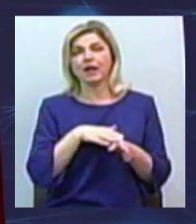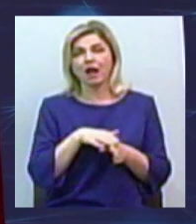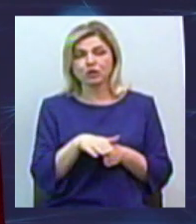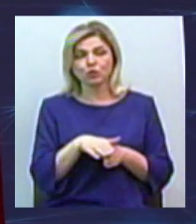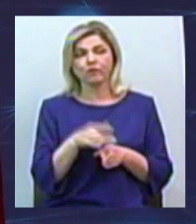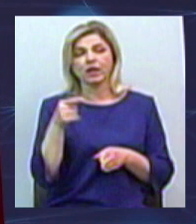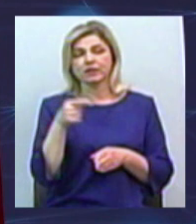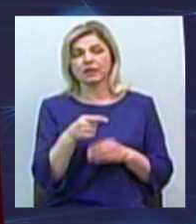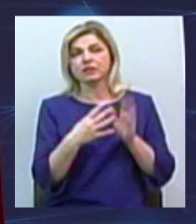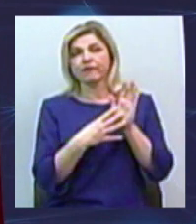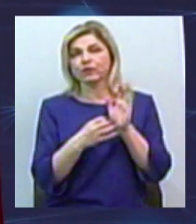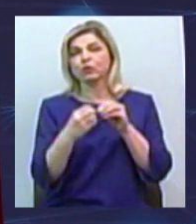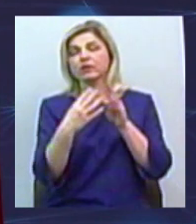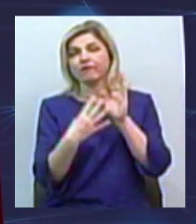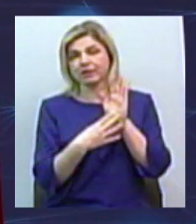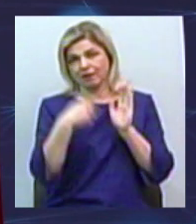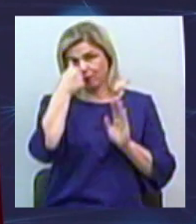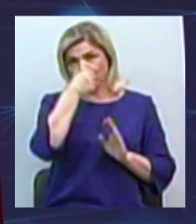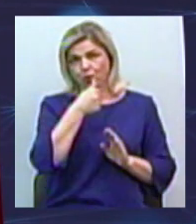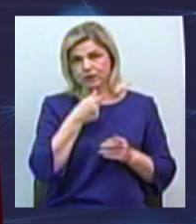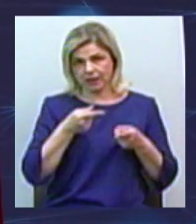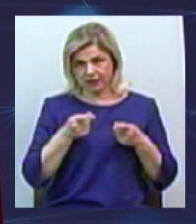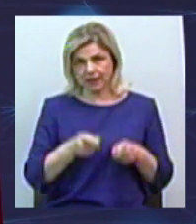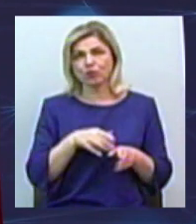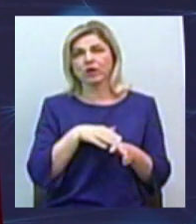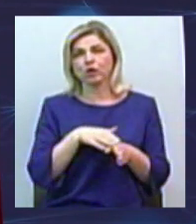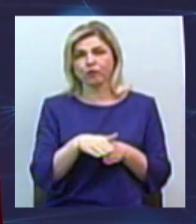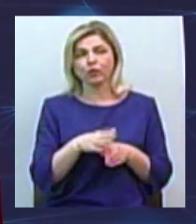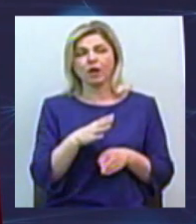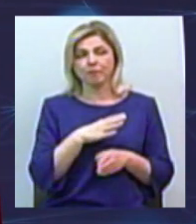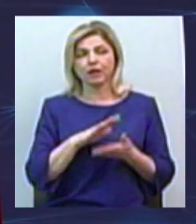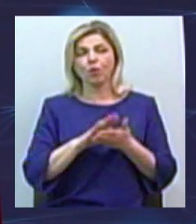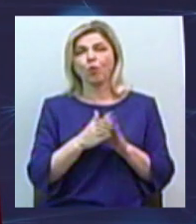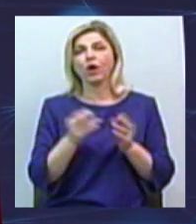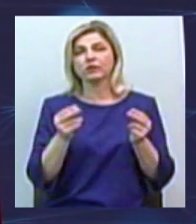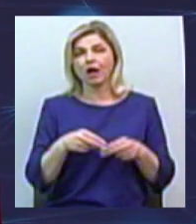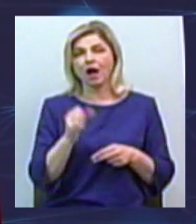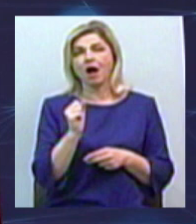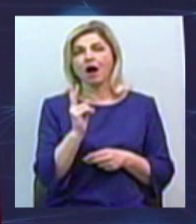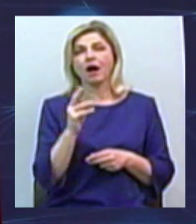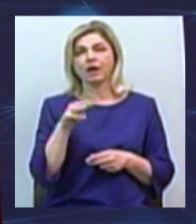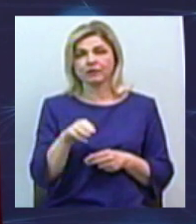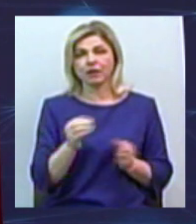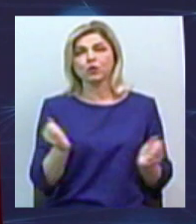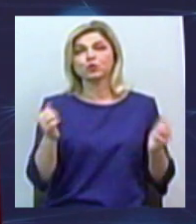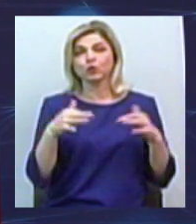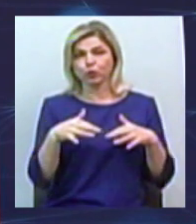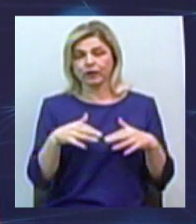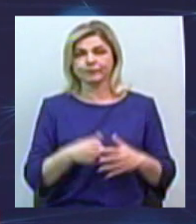в 1919 році. Дійсно реалізовано. Було укладено цей акт злуки.